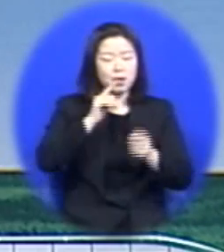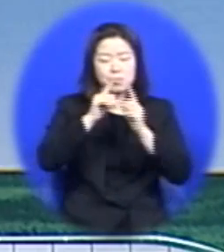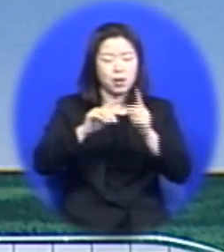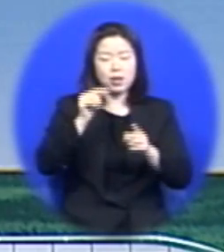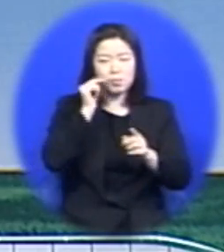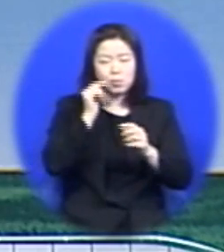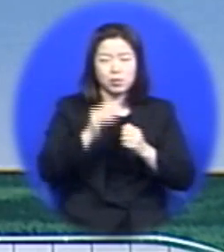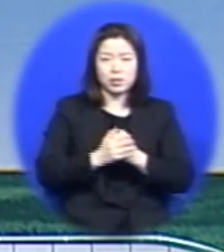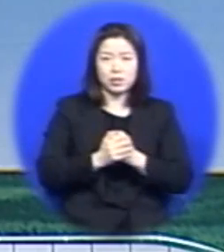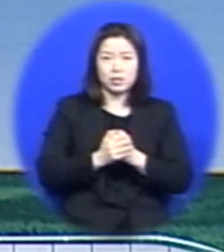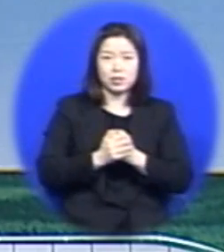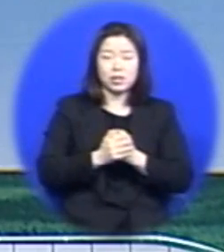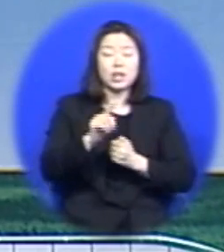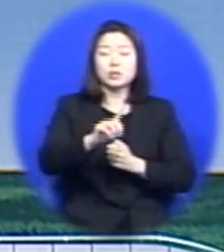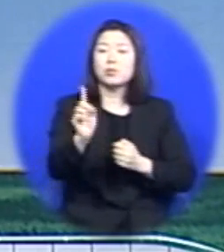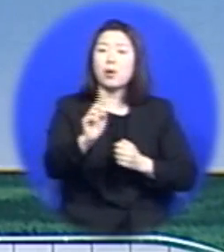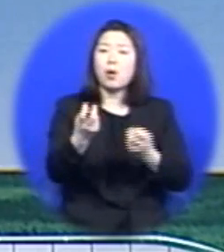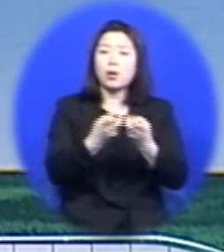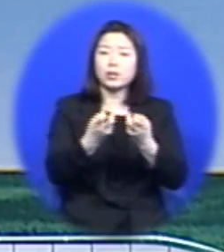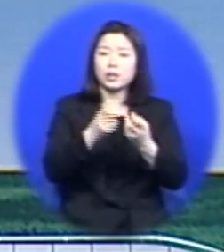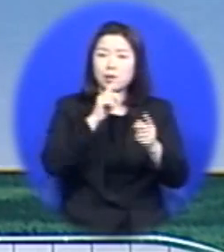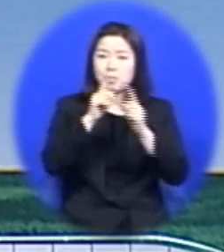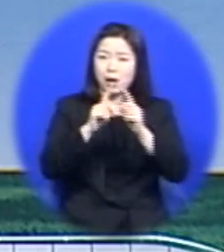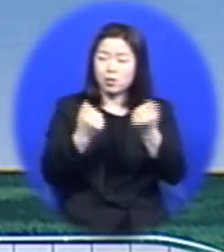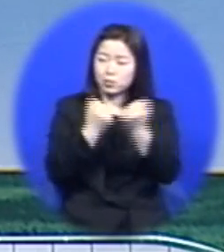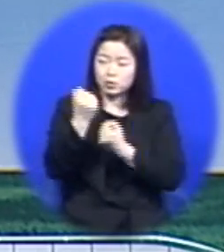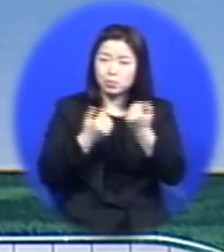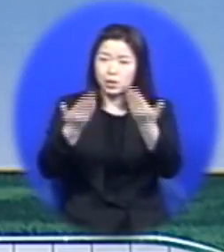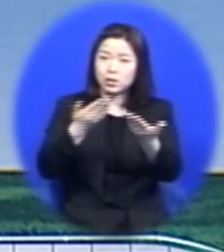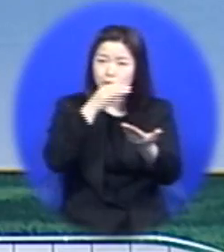못했어요. 그걸 어떻게 말로 설명할 수 있어요?